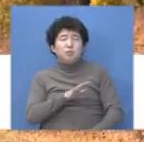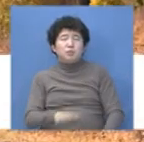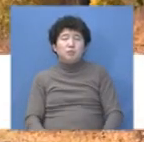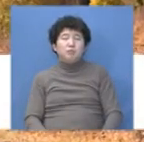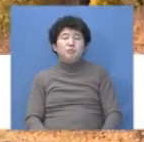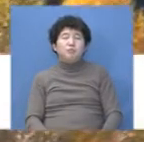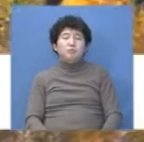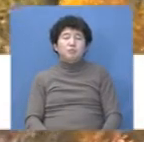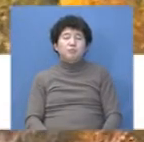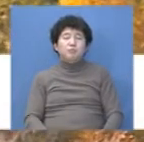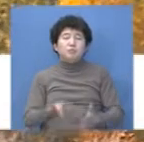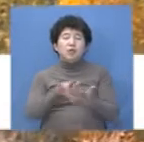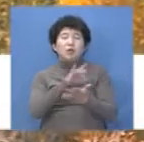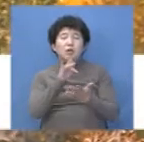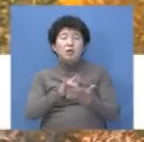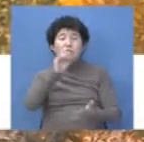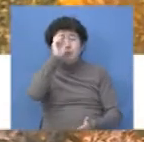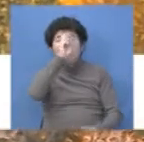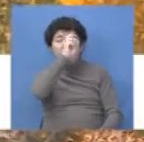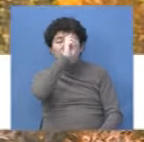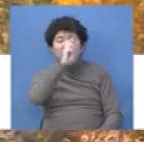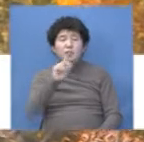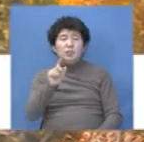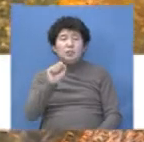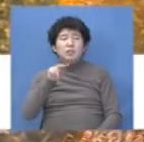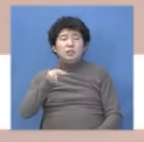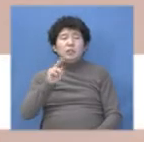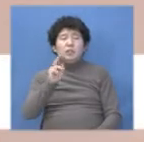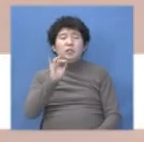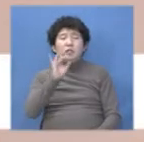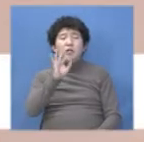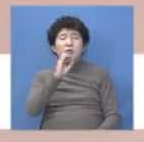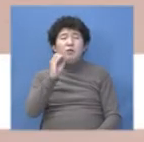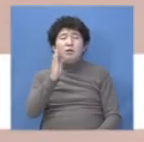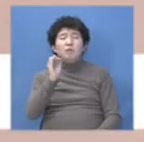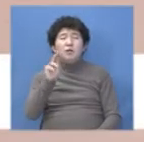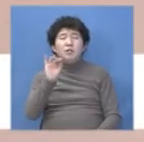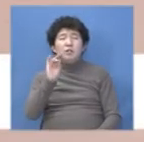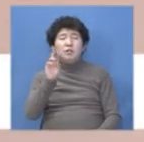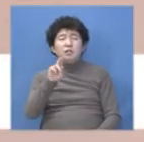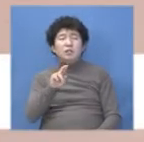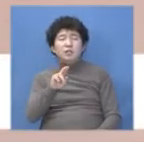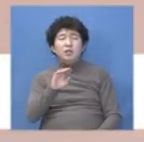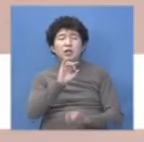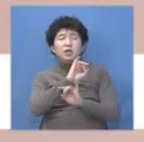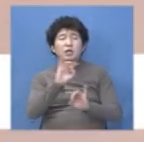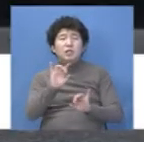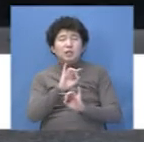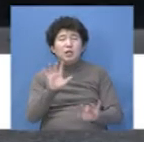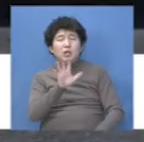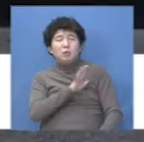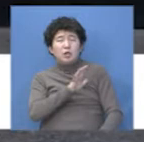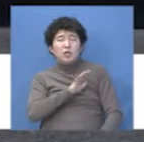филиале Серебрянской городской библиотеки, где расположен зал краеведения, собраны уникальные экспонаты, которые рассказывают о богатой